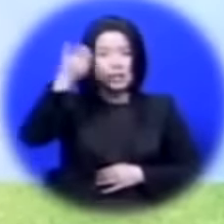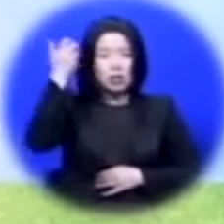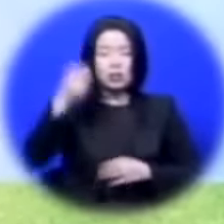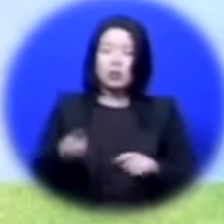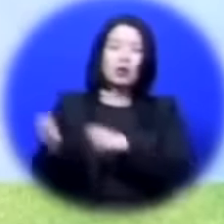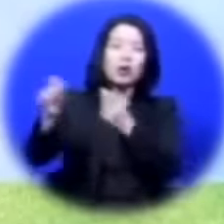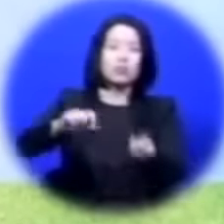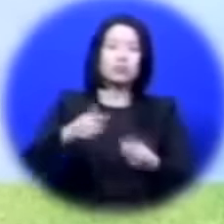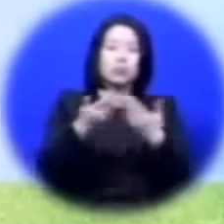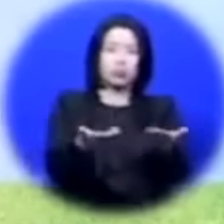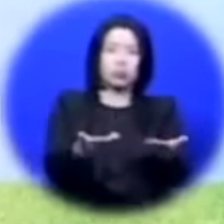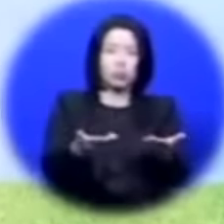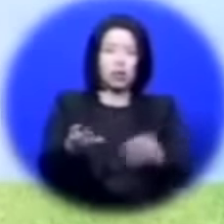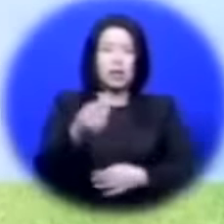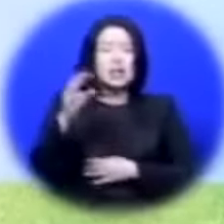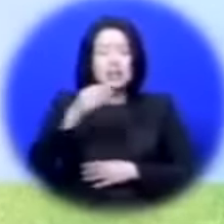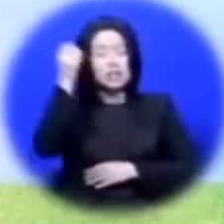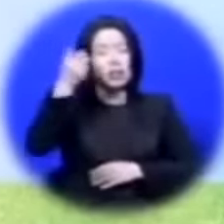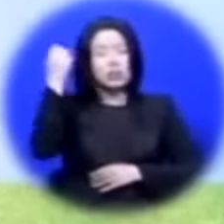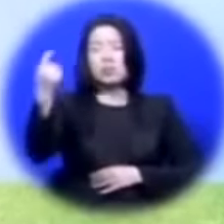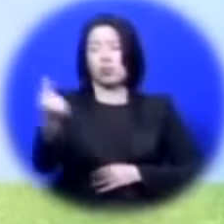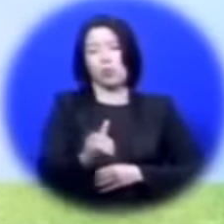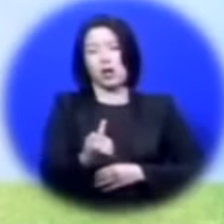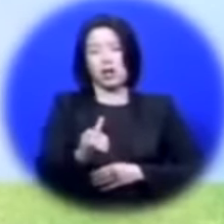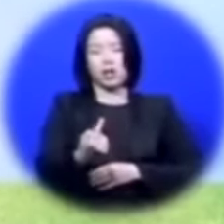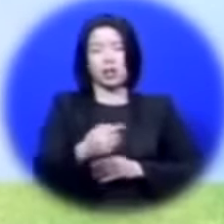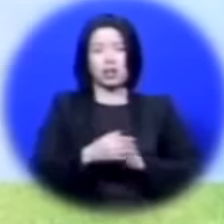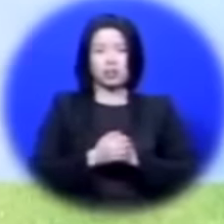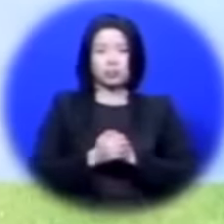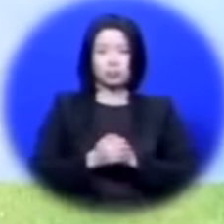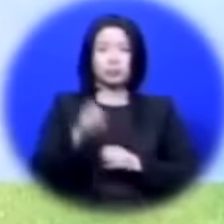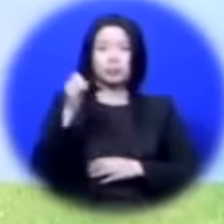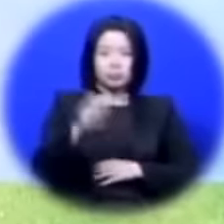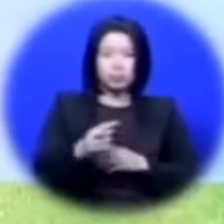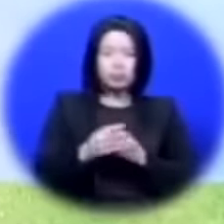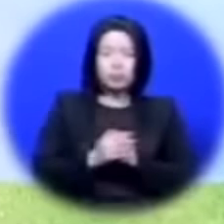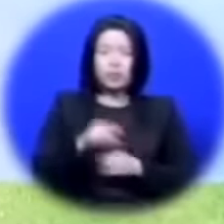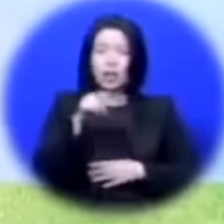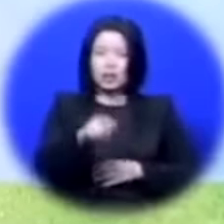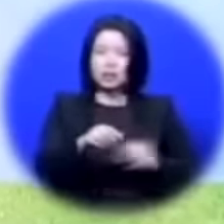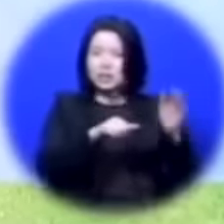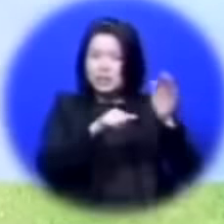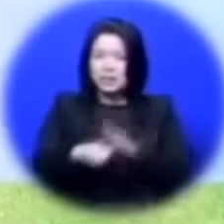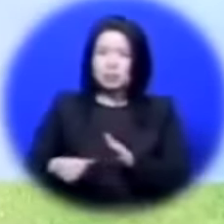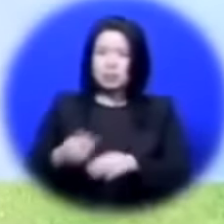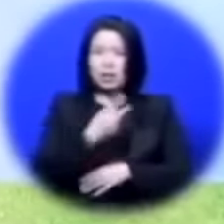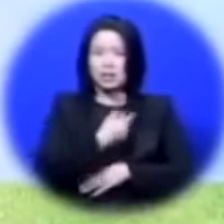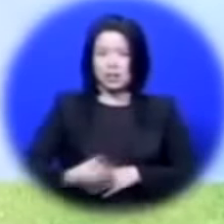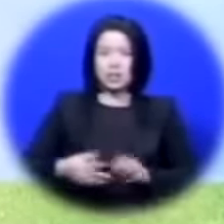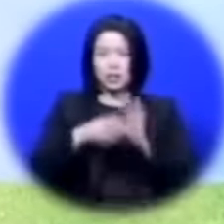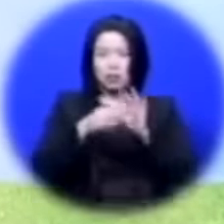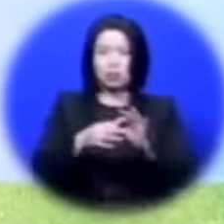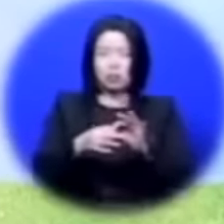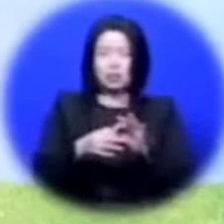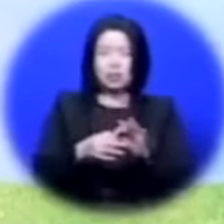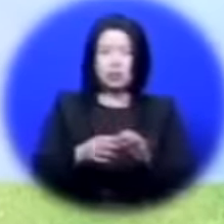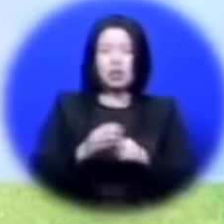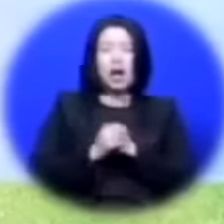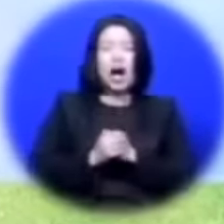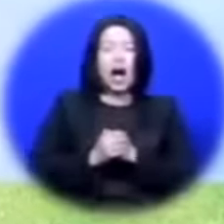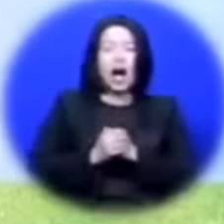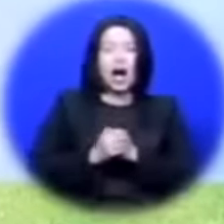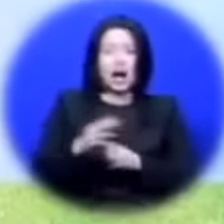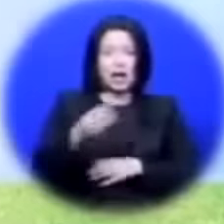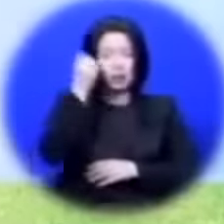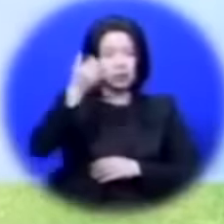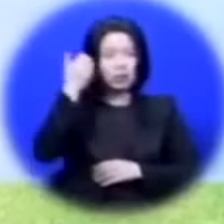것이었어 성령님으로 오시는 것이었어요 그리고 그 실패한 제자들을 통해서 성령님으로